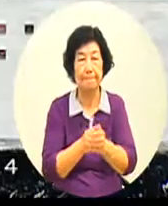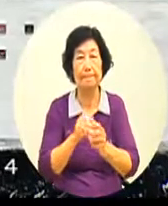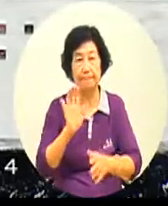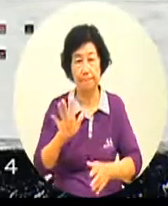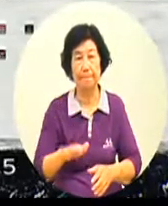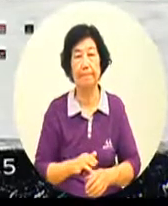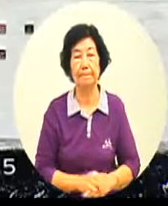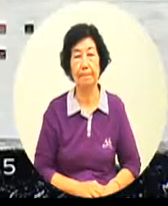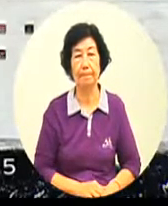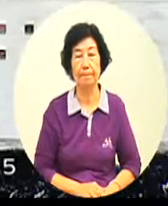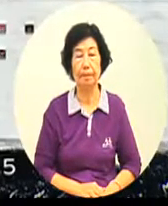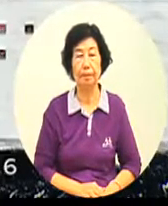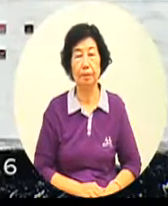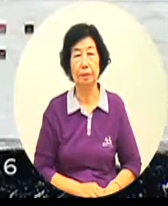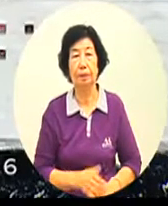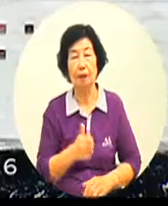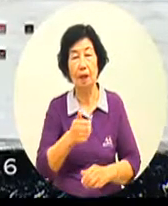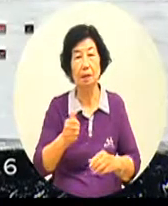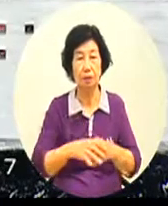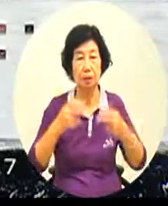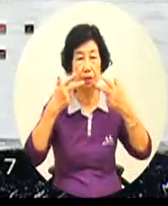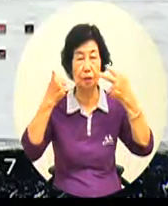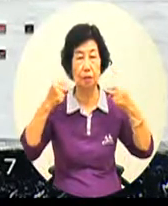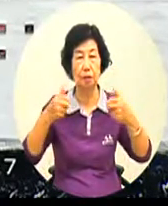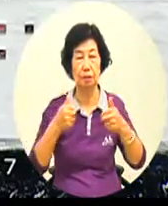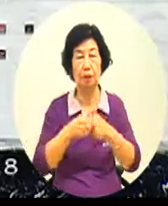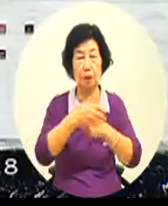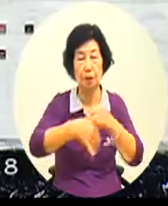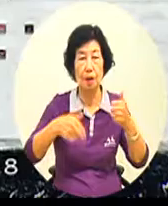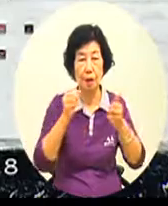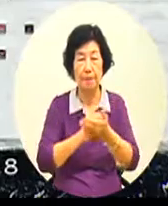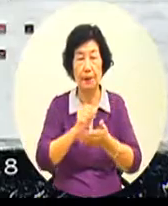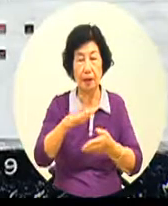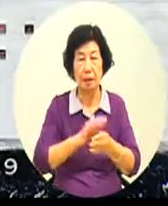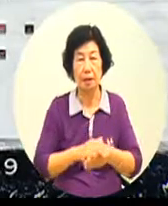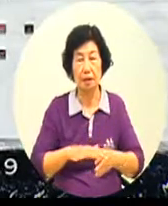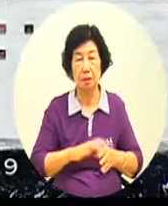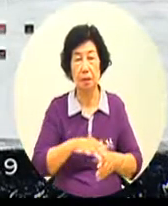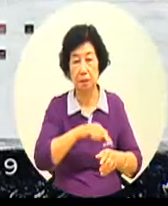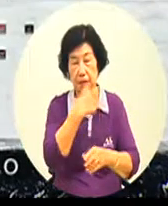好，谢谢原民会的报告。接下来报告的单位是客委会。